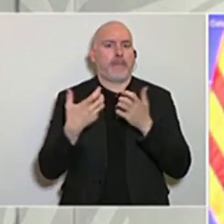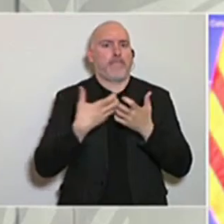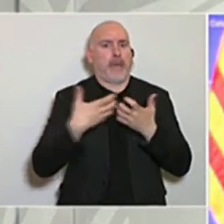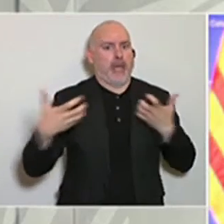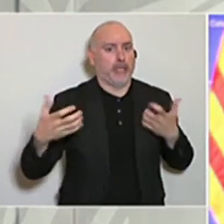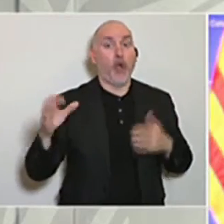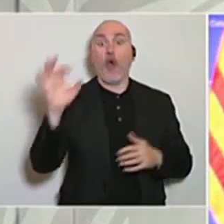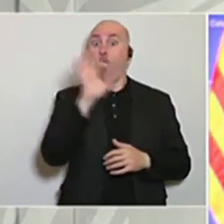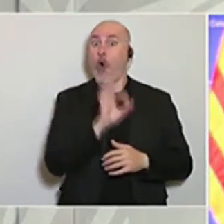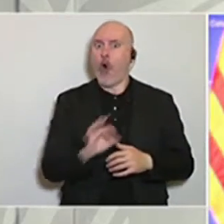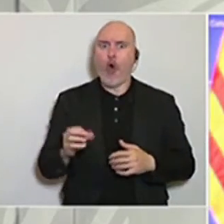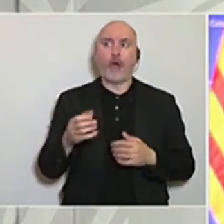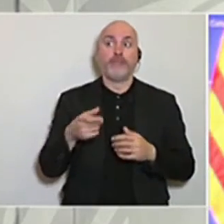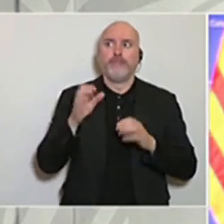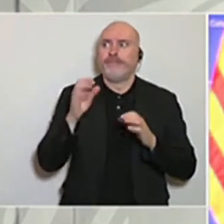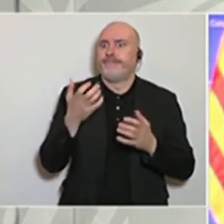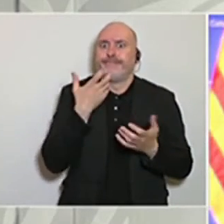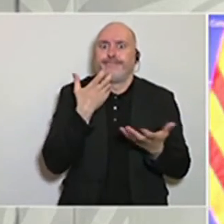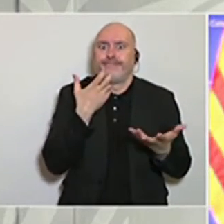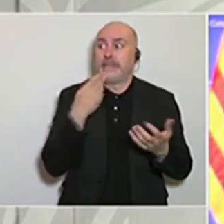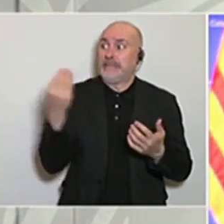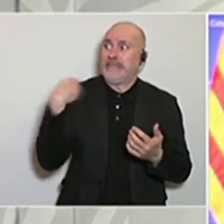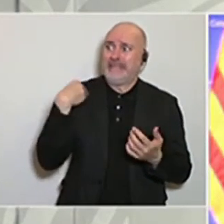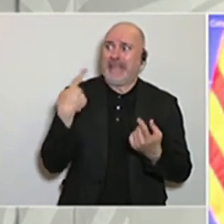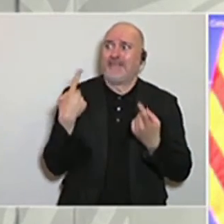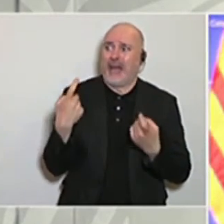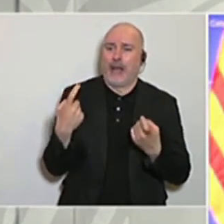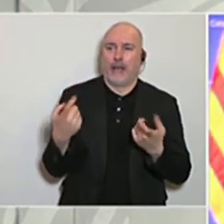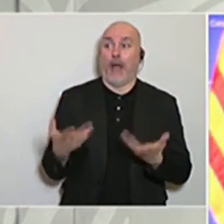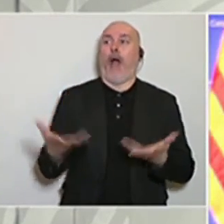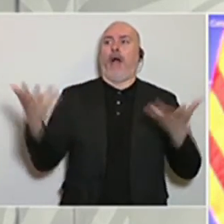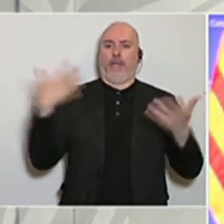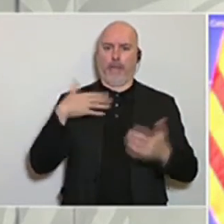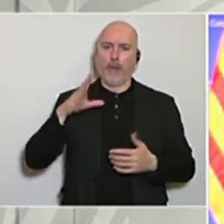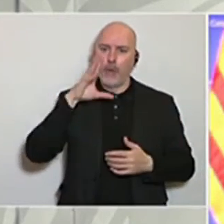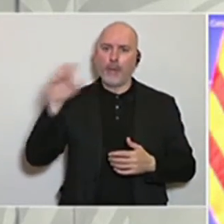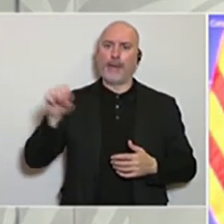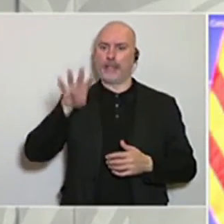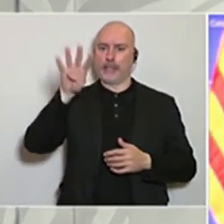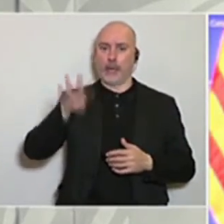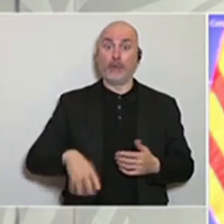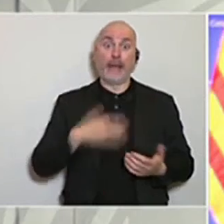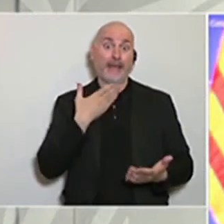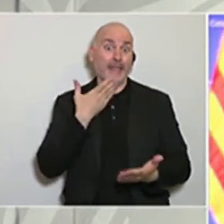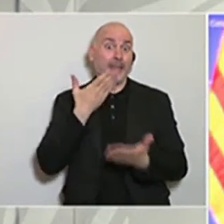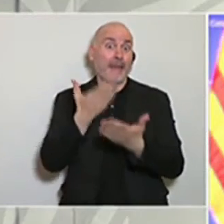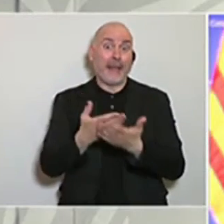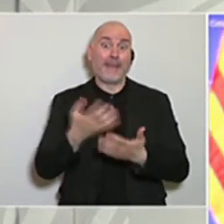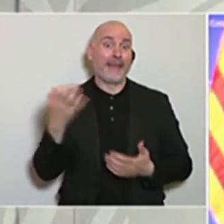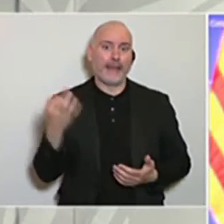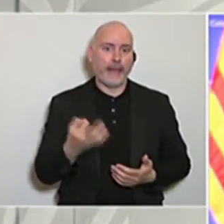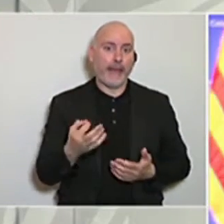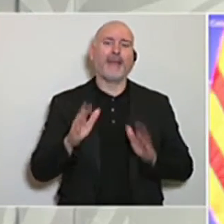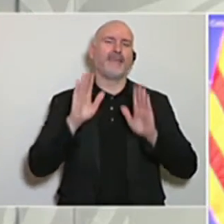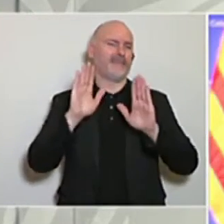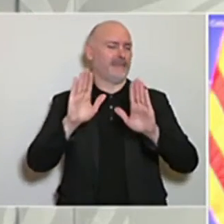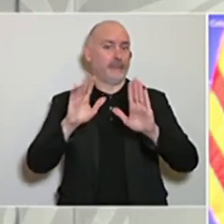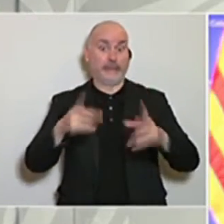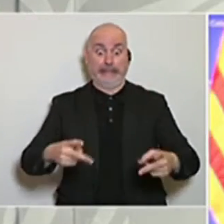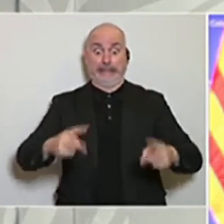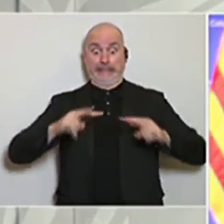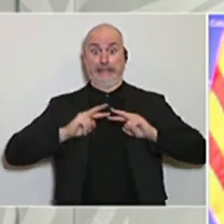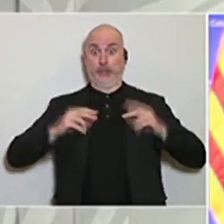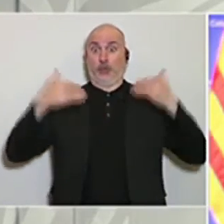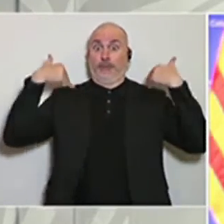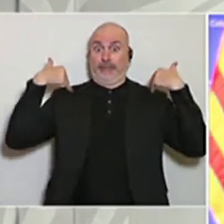considera que aquest estat d'alarma encara els hi dona aquelles eines necessàries, nosaltres com a Govern de Catalunya el que demanem és que se'n retornin les plenes